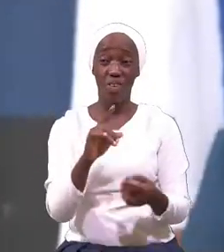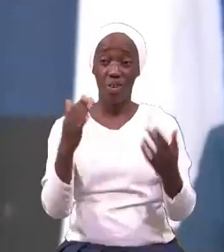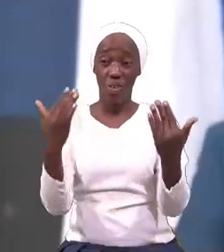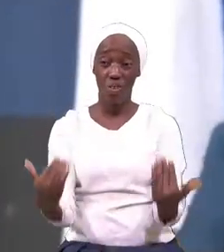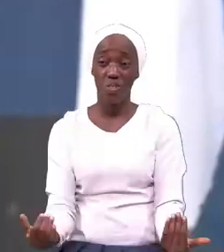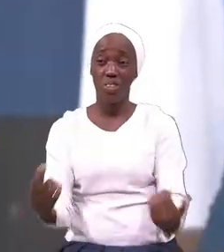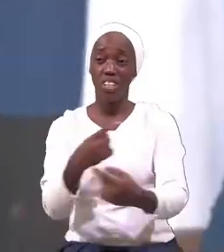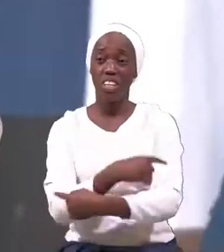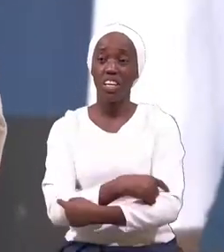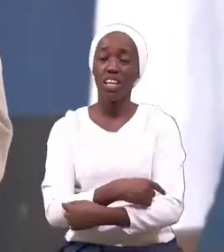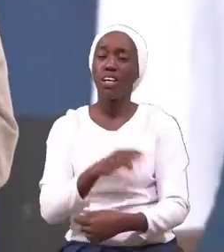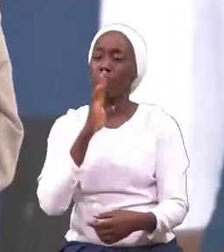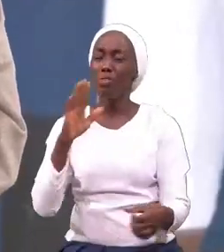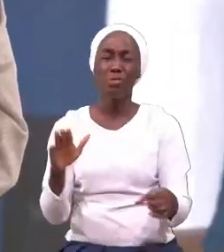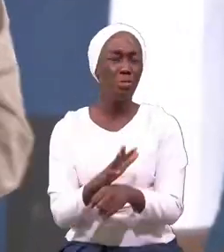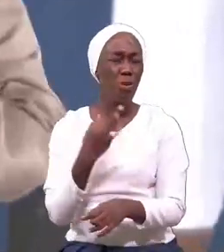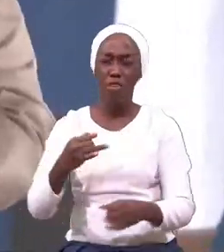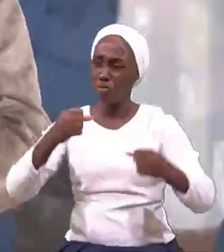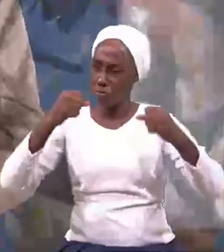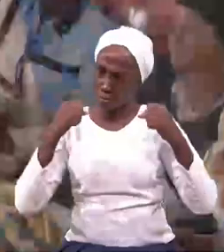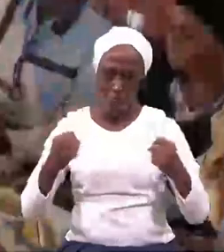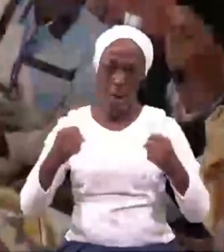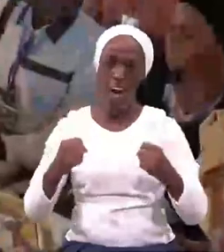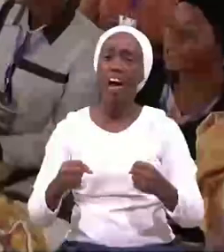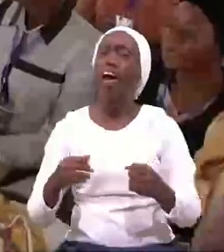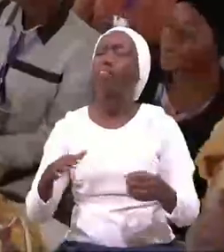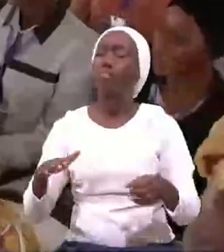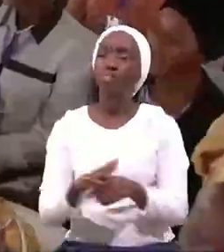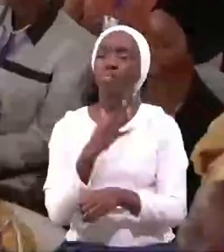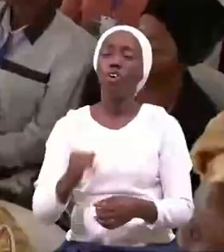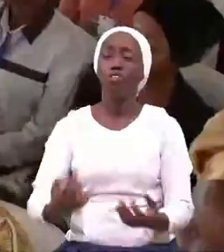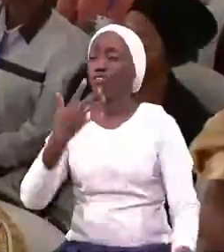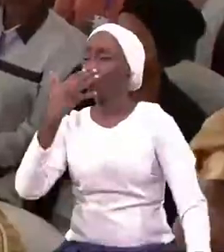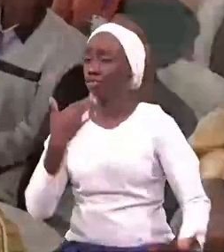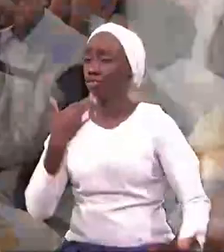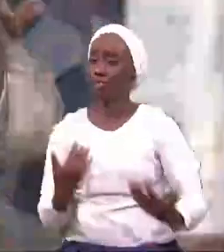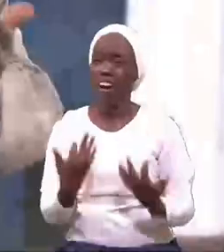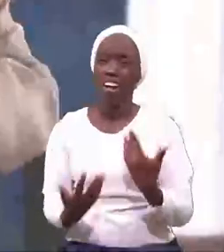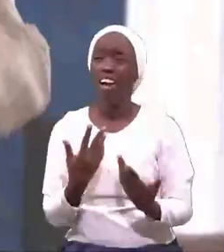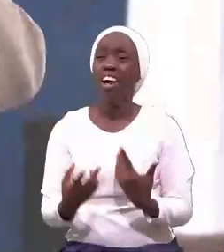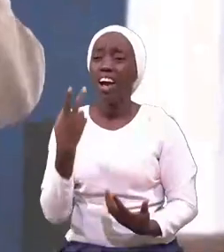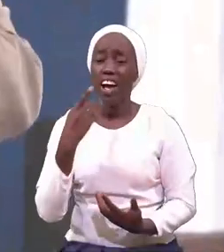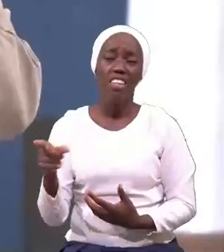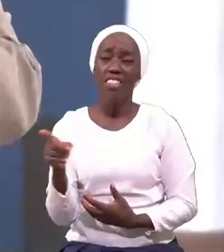aujourd'hui étant rempli de puissance, étant rempli de feu. Je